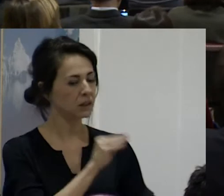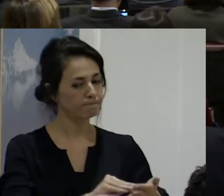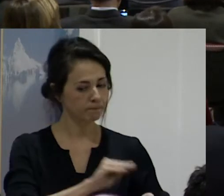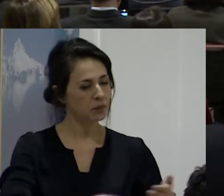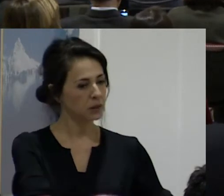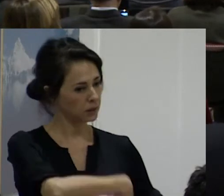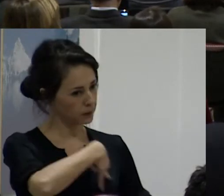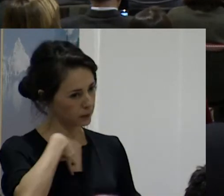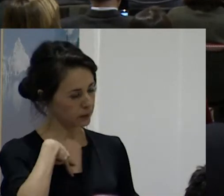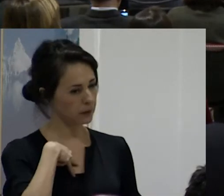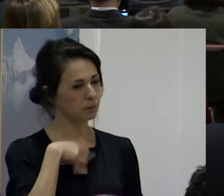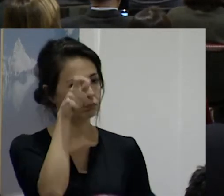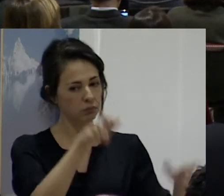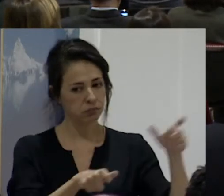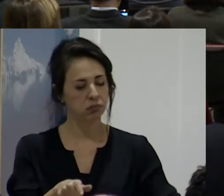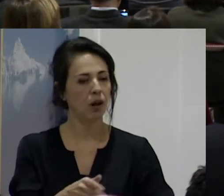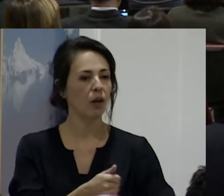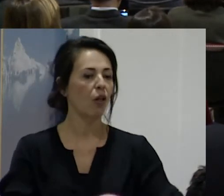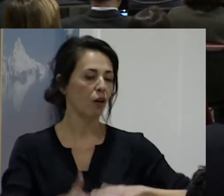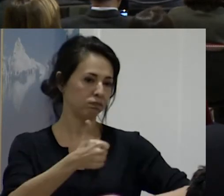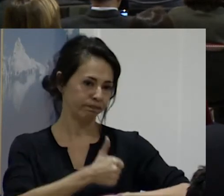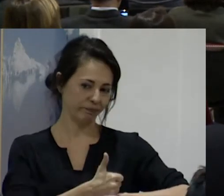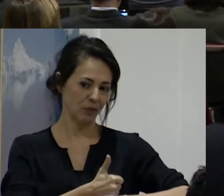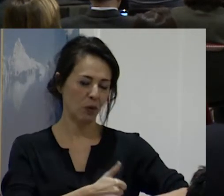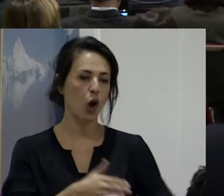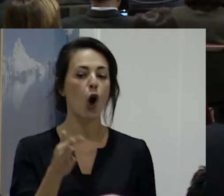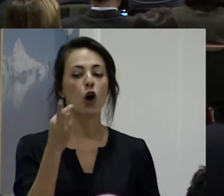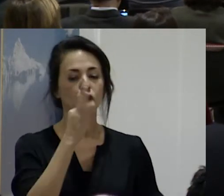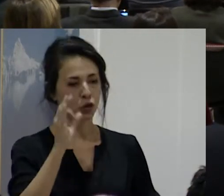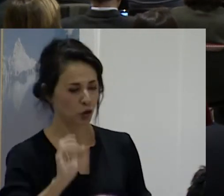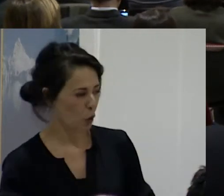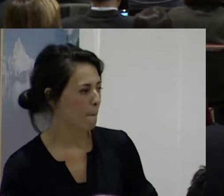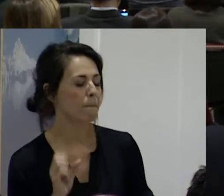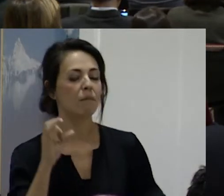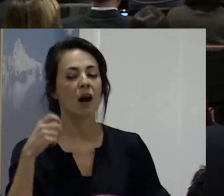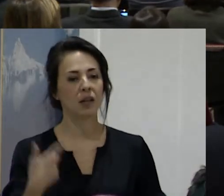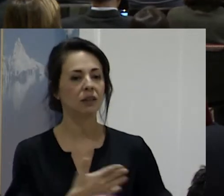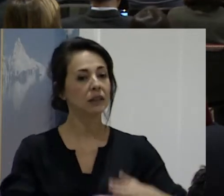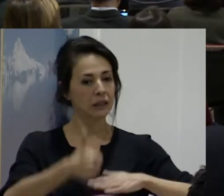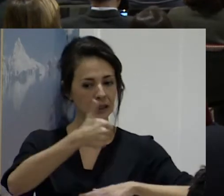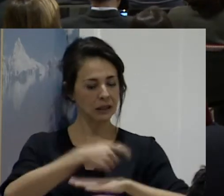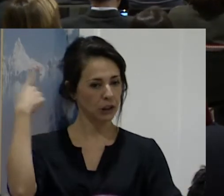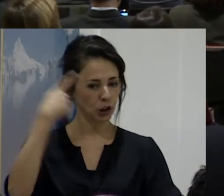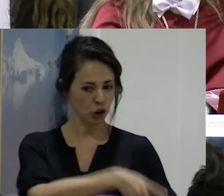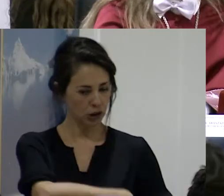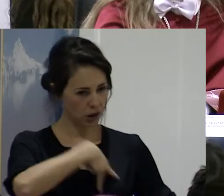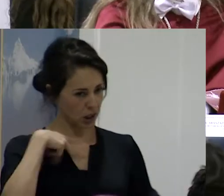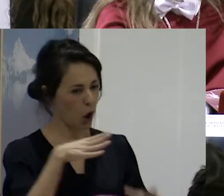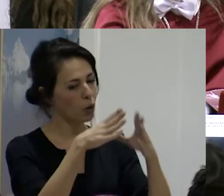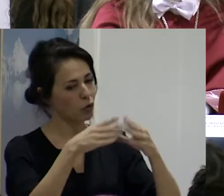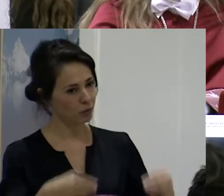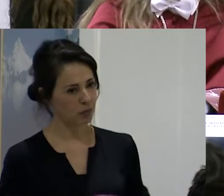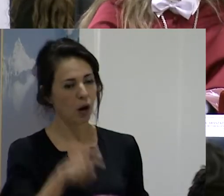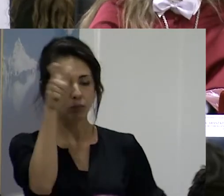govern, doctor, nou doctor, honoris causa, directora de l'IBAM, director general d'universitats,